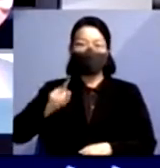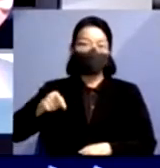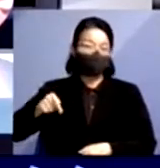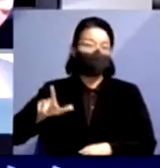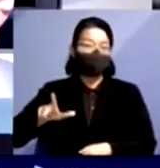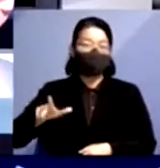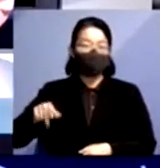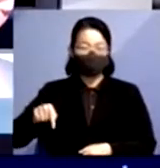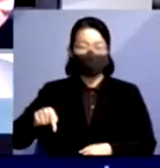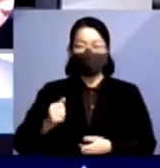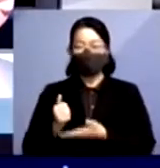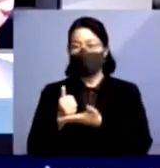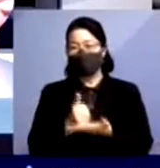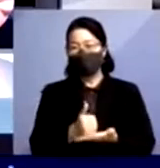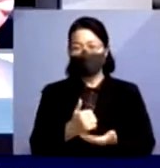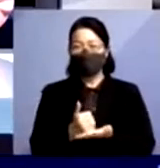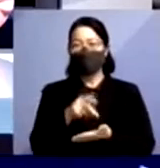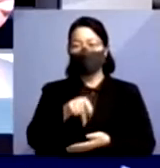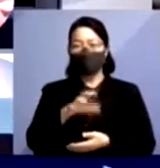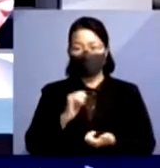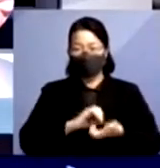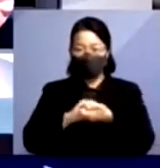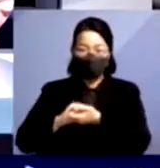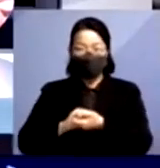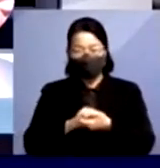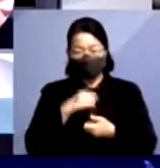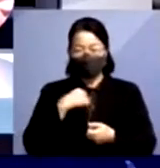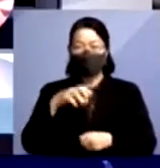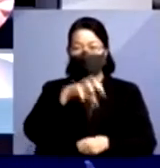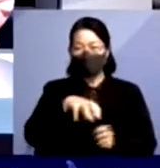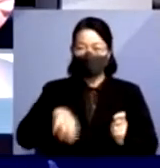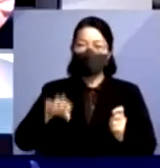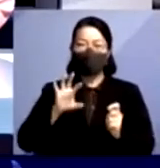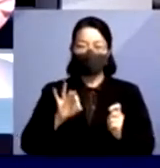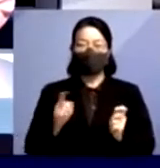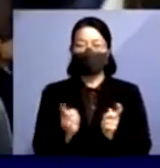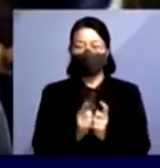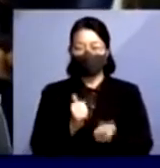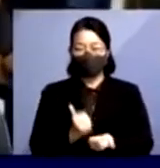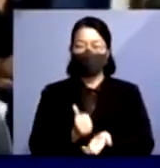บซูมนะคะร่วมกับจังหวัดพิษณุโลกด้วยแล้วก็อีกทั้ง9อำเภอของจังหวัดพิษณุโลกด้วยค่ะ